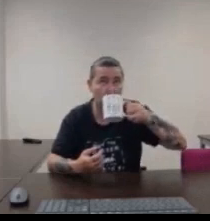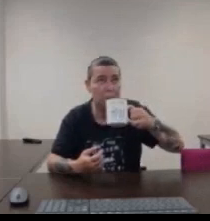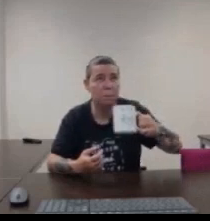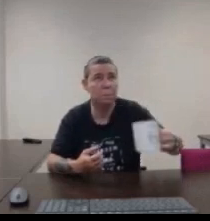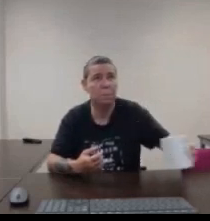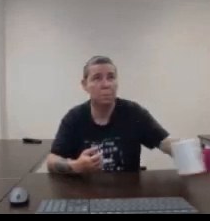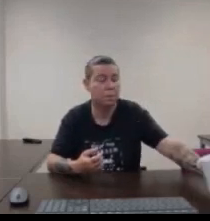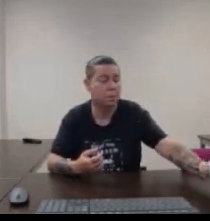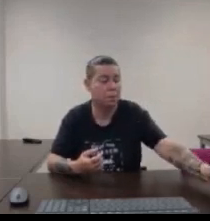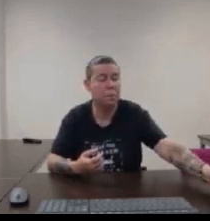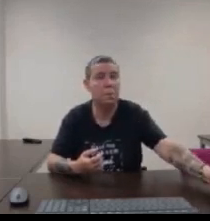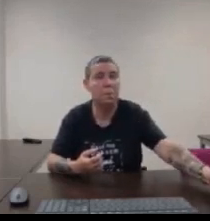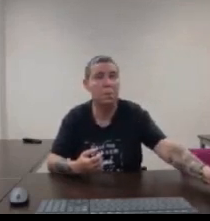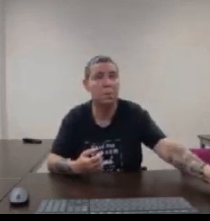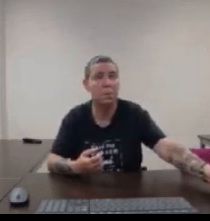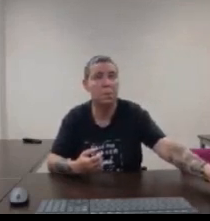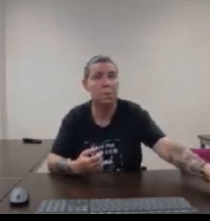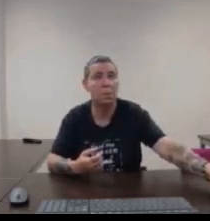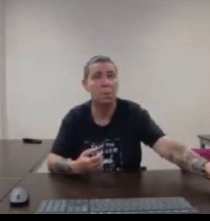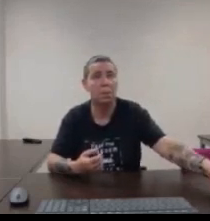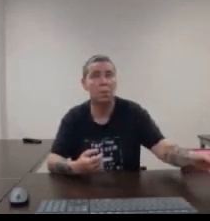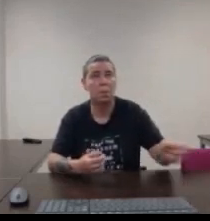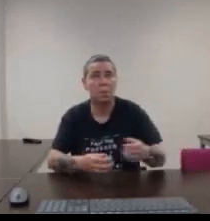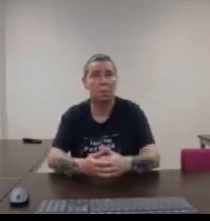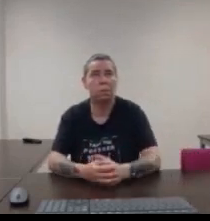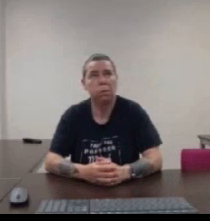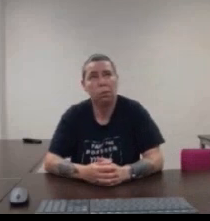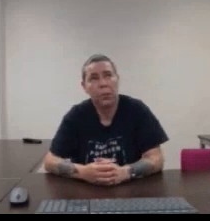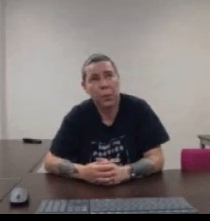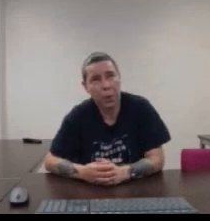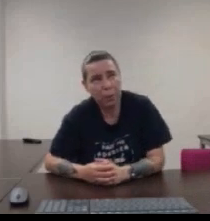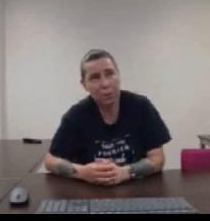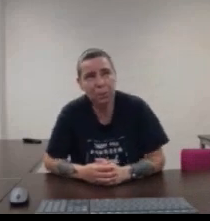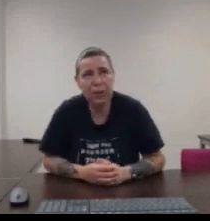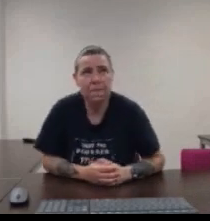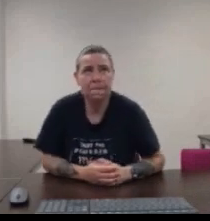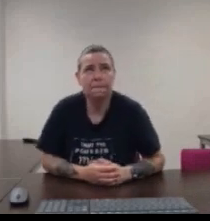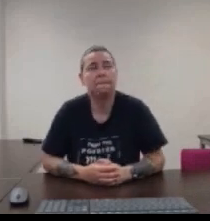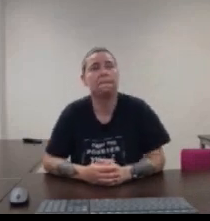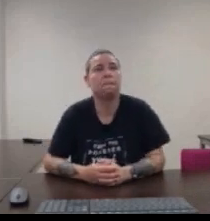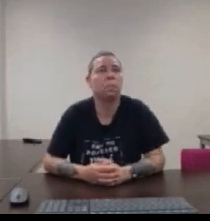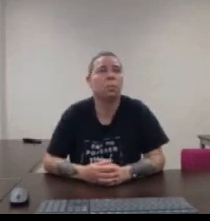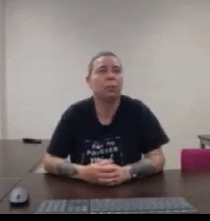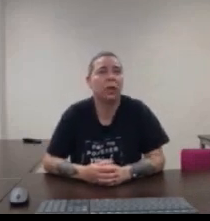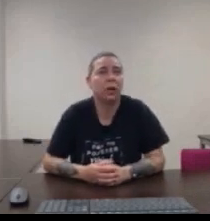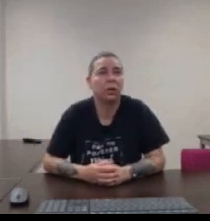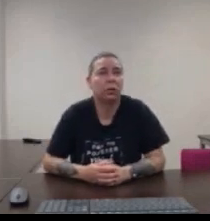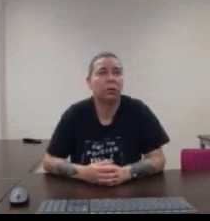Et ensuite, il y a des pathologies vraiment qui sont reconnues, comme le syndrome du canal carpien ou les différentes tendinites.